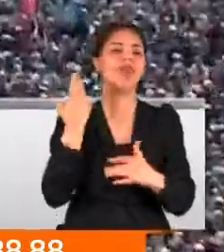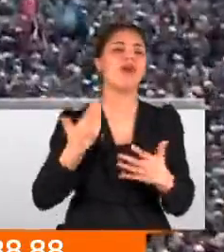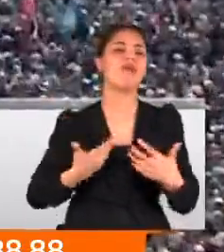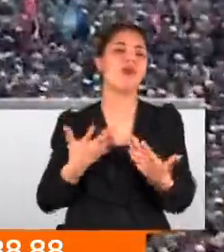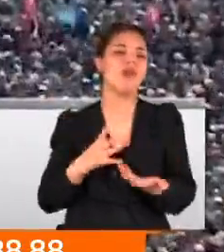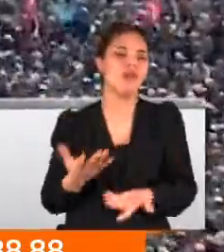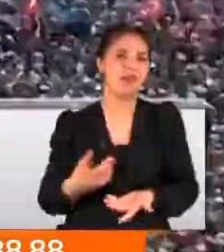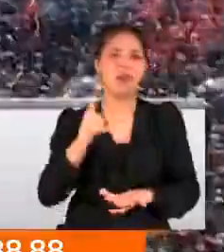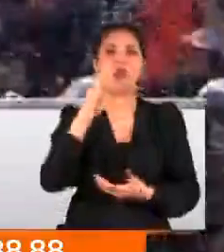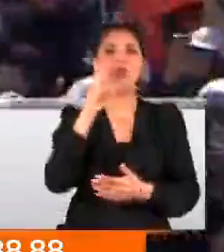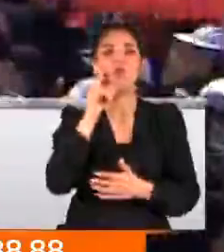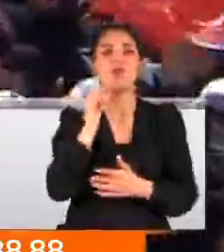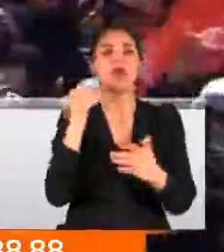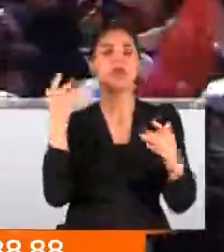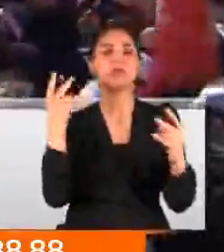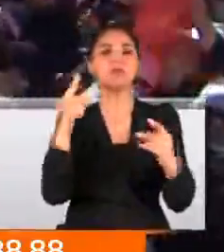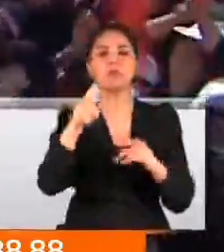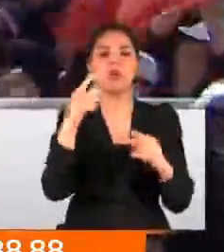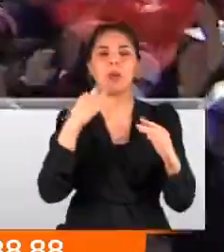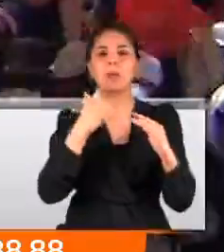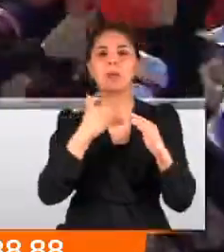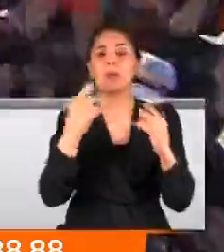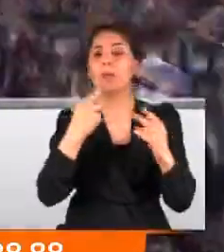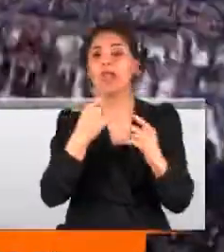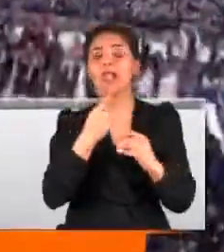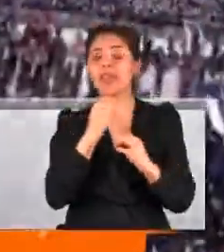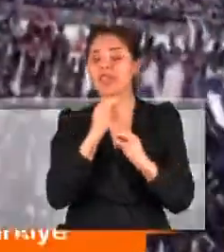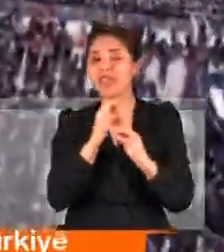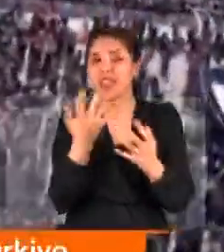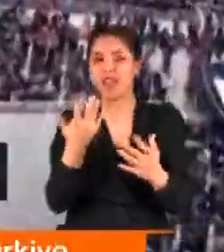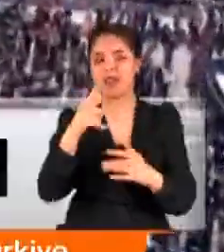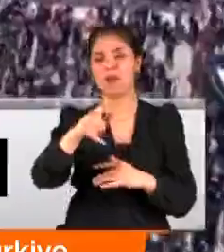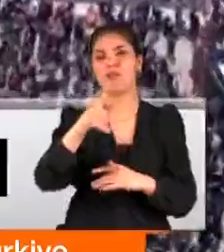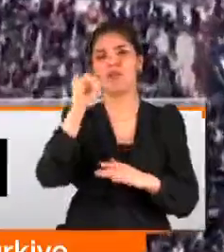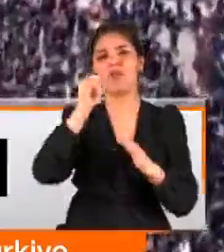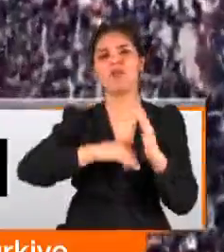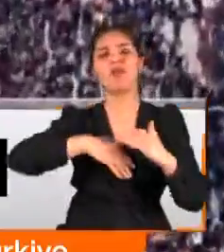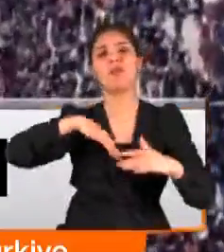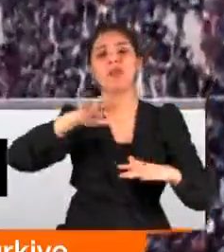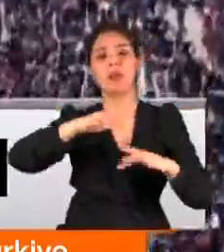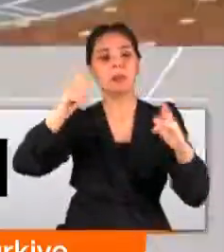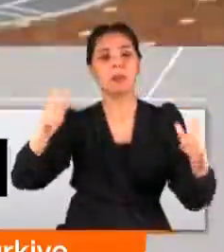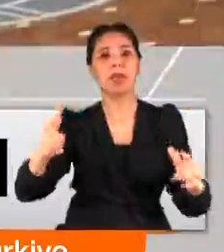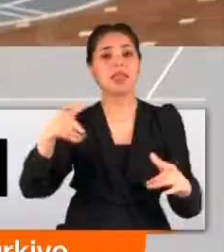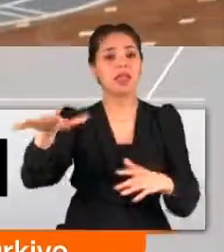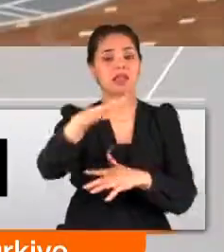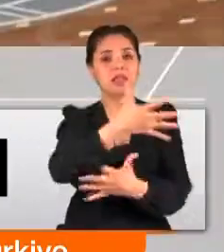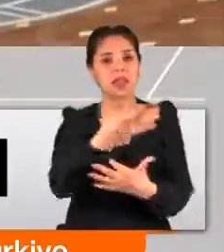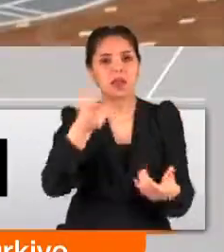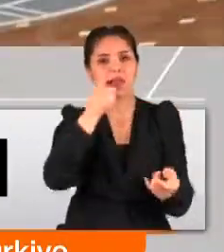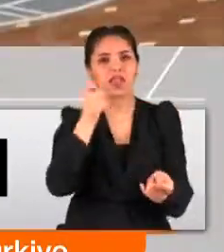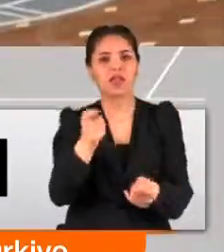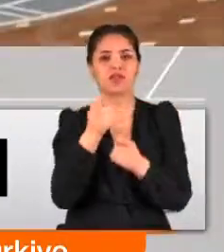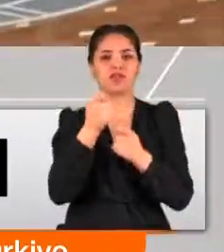Mayıs mesajı netti. Seçim sonucunun anketlerden değil meydanlardan belli olduğuna dikkat çekti. Meydanlar